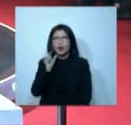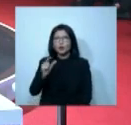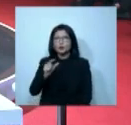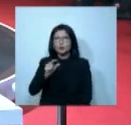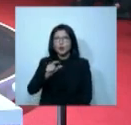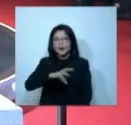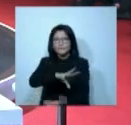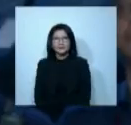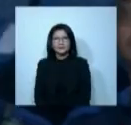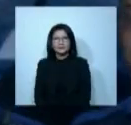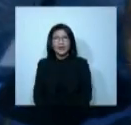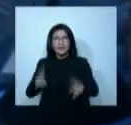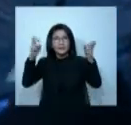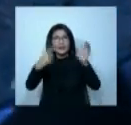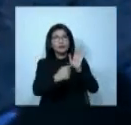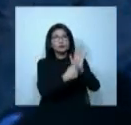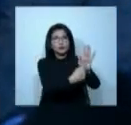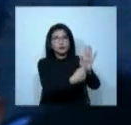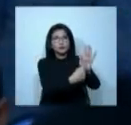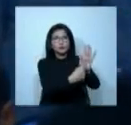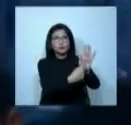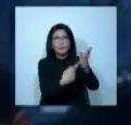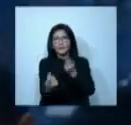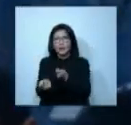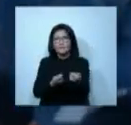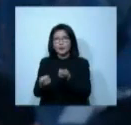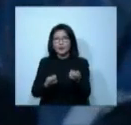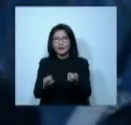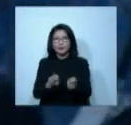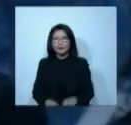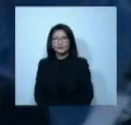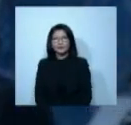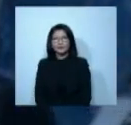perdebatan ide dan gagasan yang harus beradu di antara ketiga